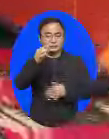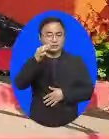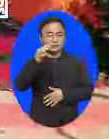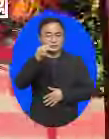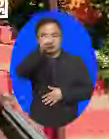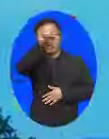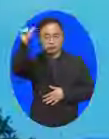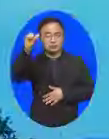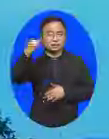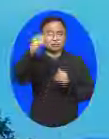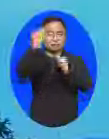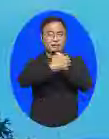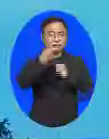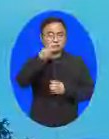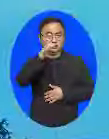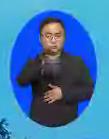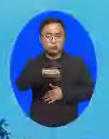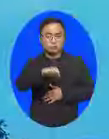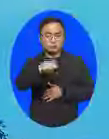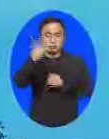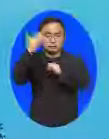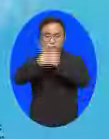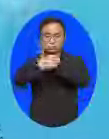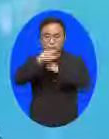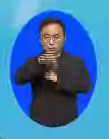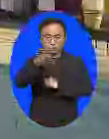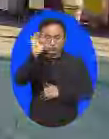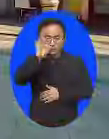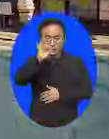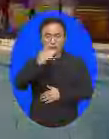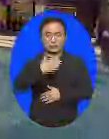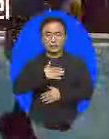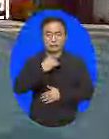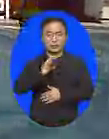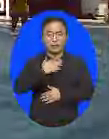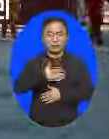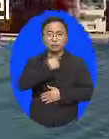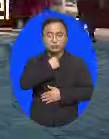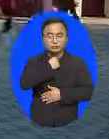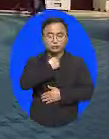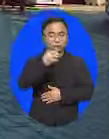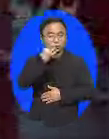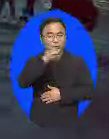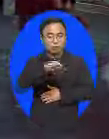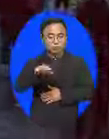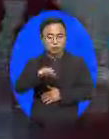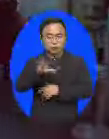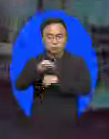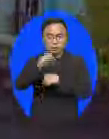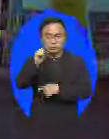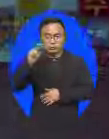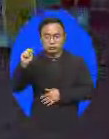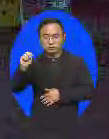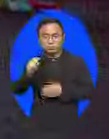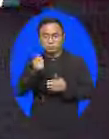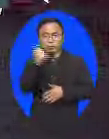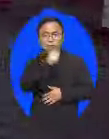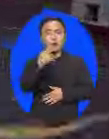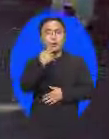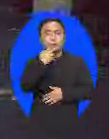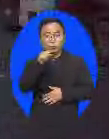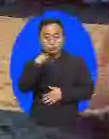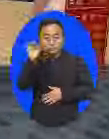포토존을 찾아라, 나만 알고 싶은 대전의 숨은 명소이며 방송 영상 매체나 SNS 등에 자주 노출되지 않은